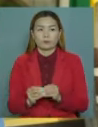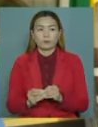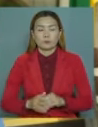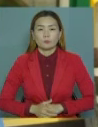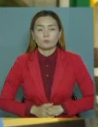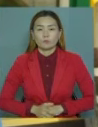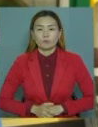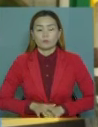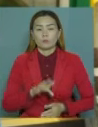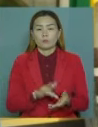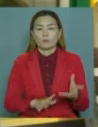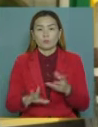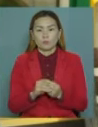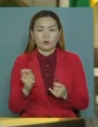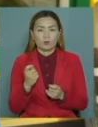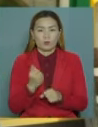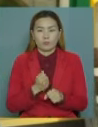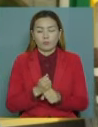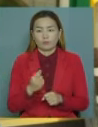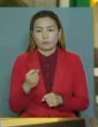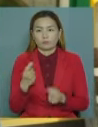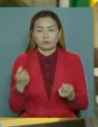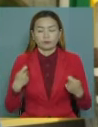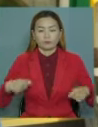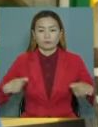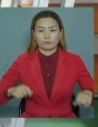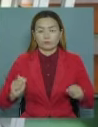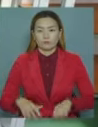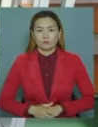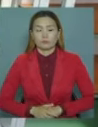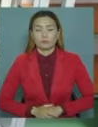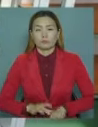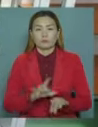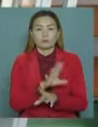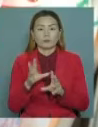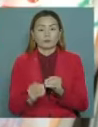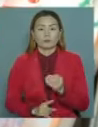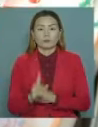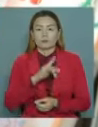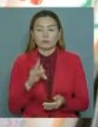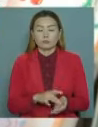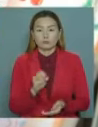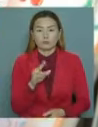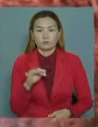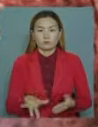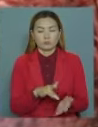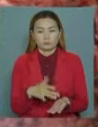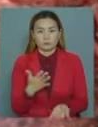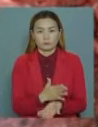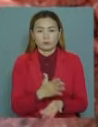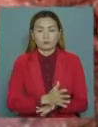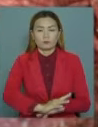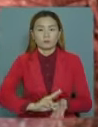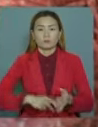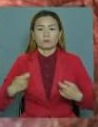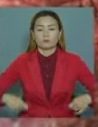товаропроизводители города, крестьянские хозяйства, а также крупные поставщики города. Отметим, что с начала года акиматом города на